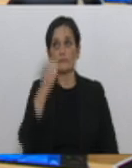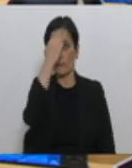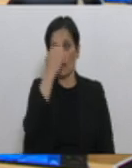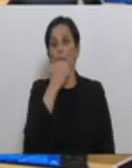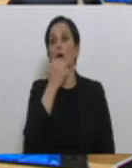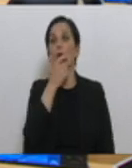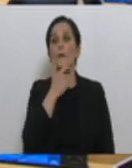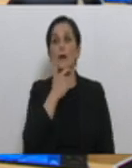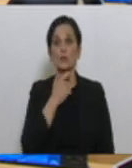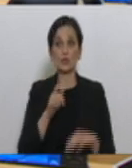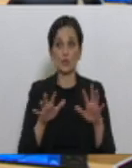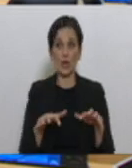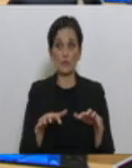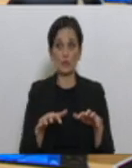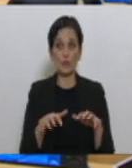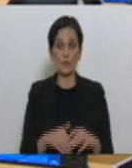Patron Tavşdomare.